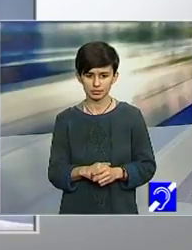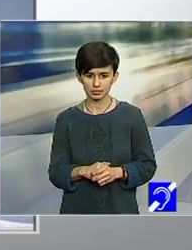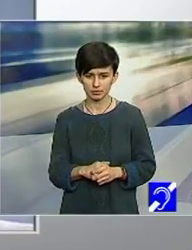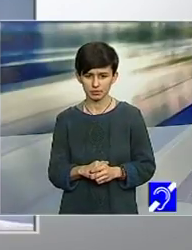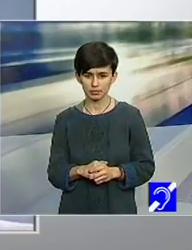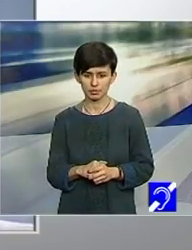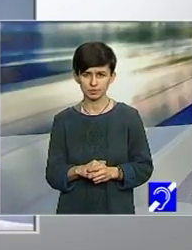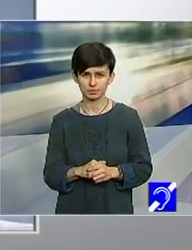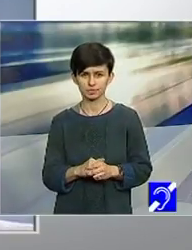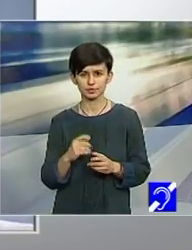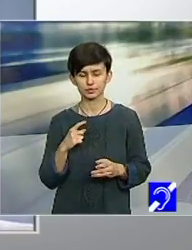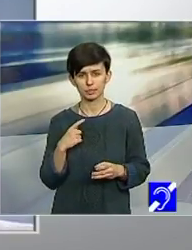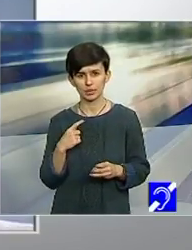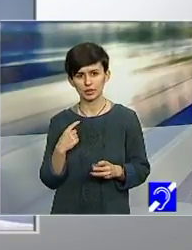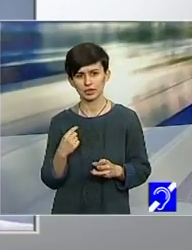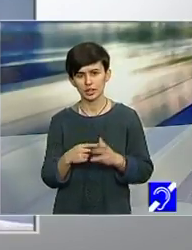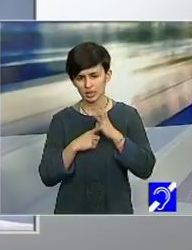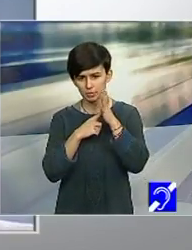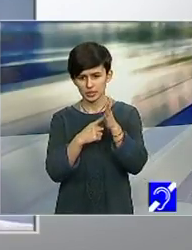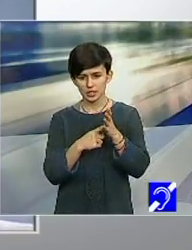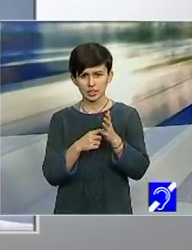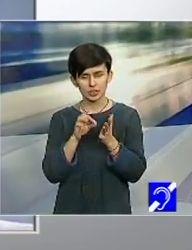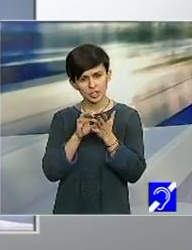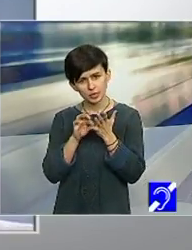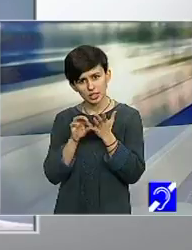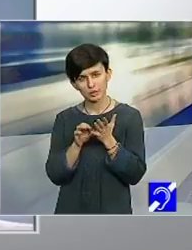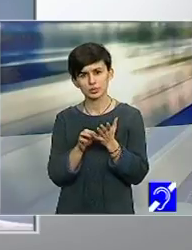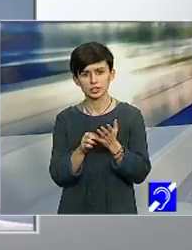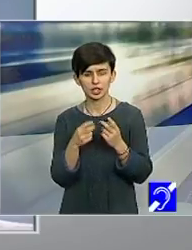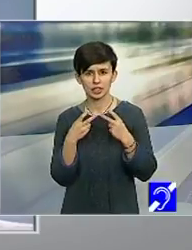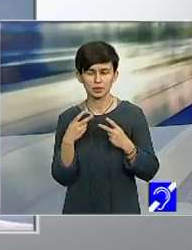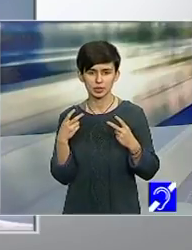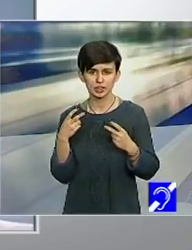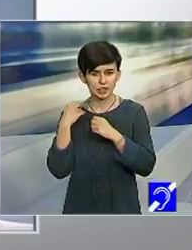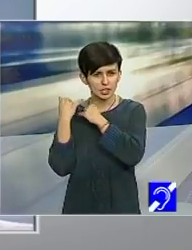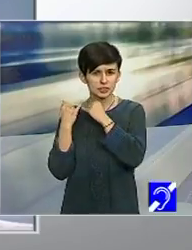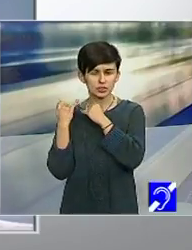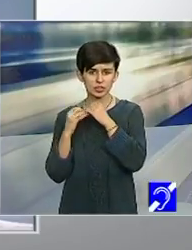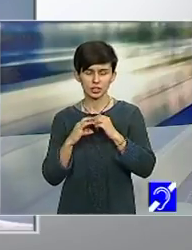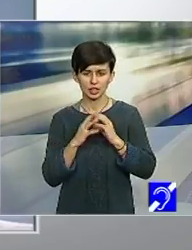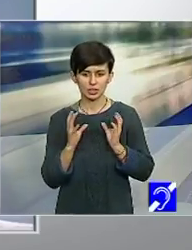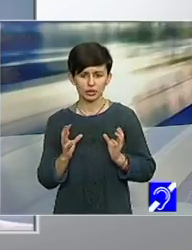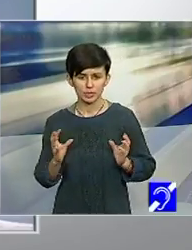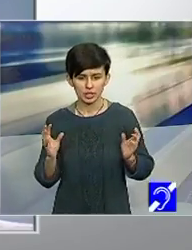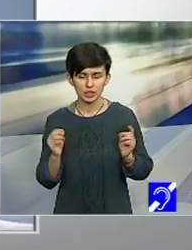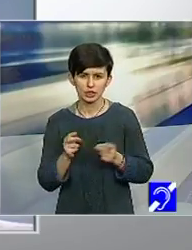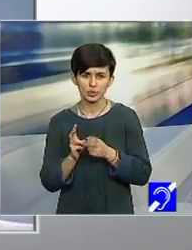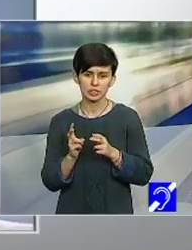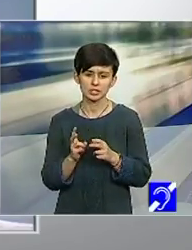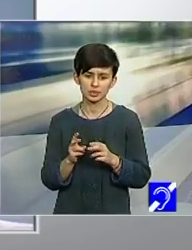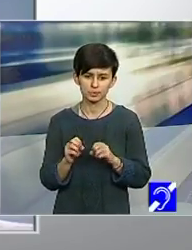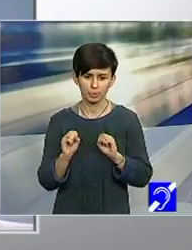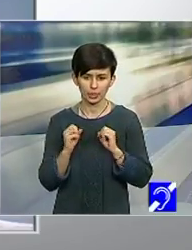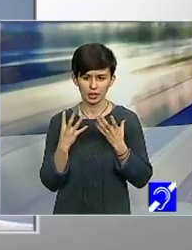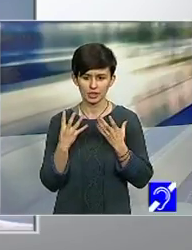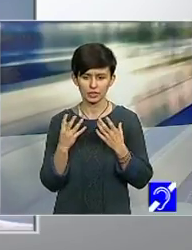și prin punctele cheie ale istoriei României, cum ar fi Revoluția de la 1848, sau